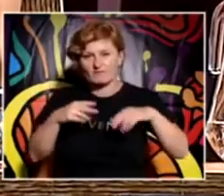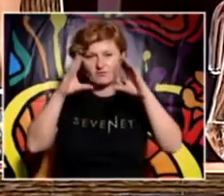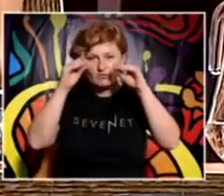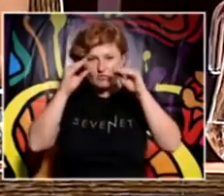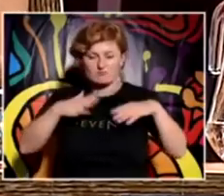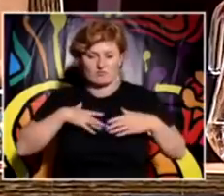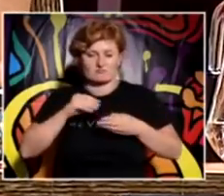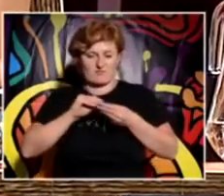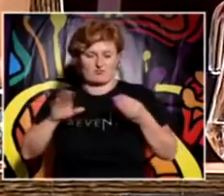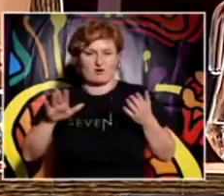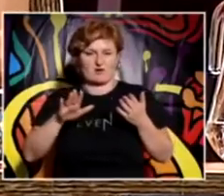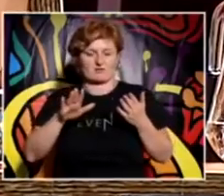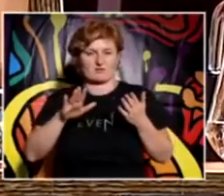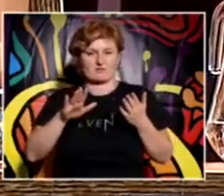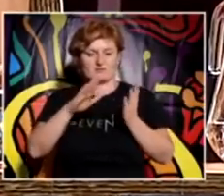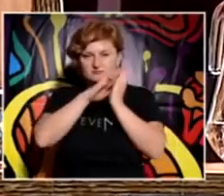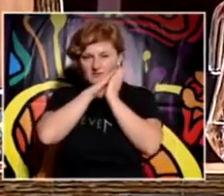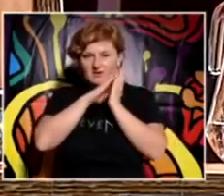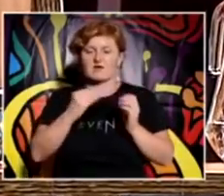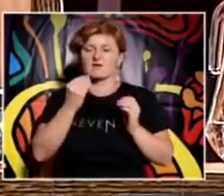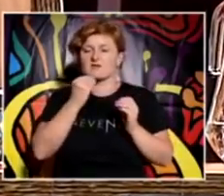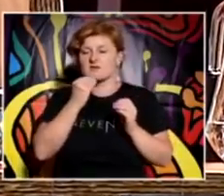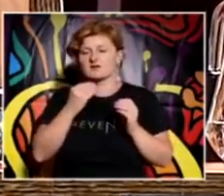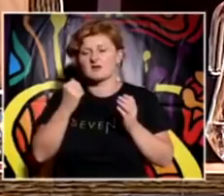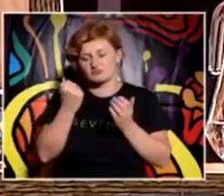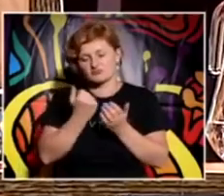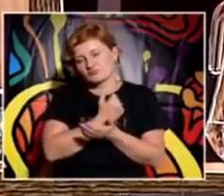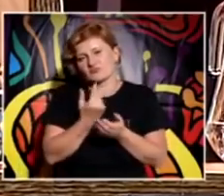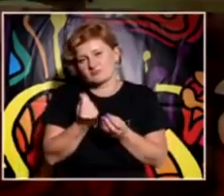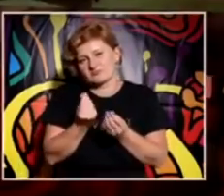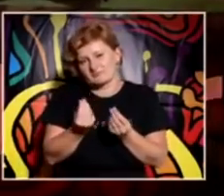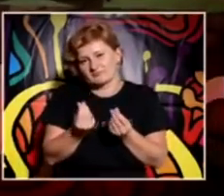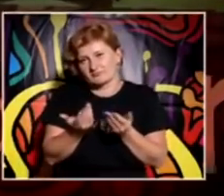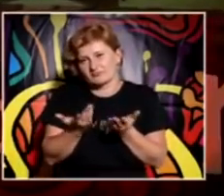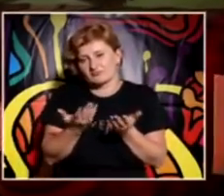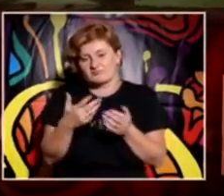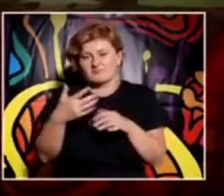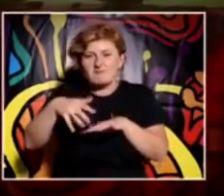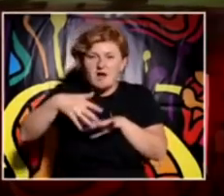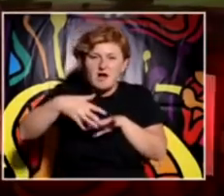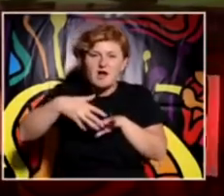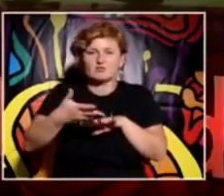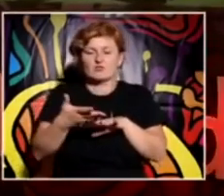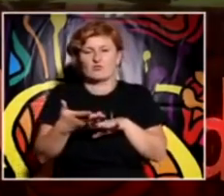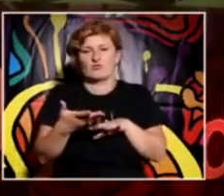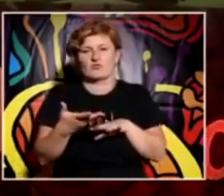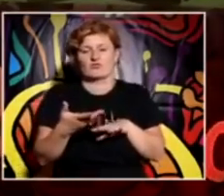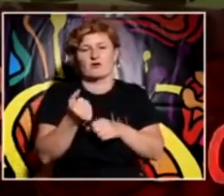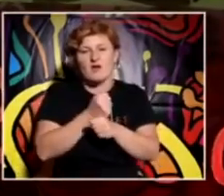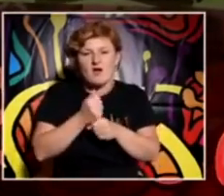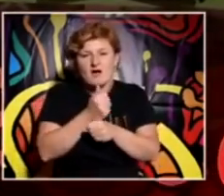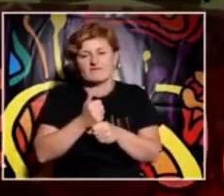nocleg za darmo. Jedzenia nie liczę, bo jeść coś też trzeba w domu przecież, a jakiś makaron czy nawet